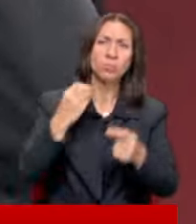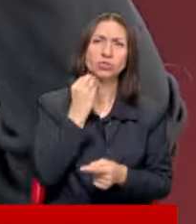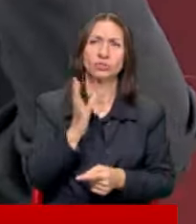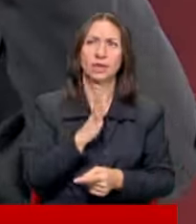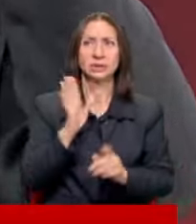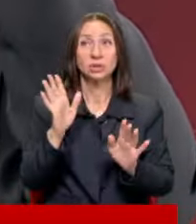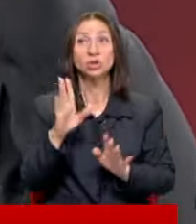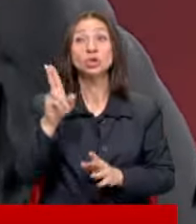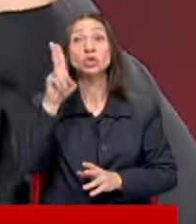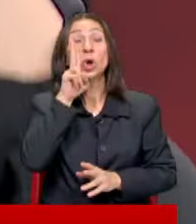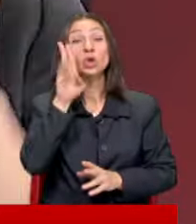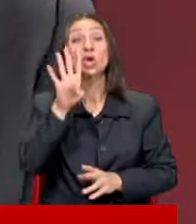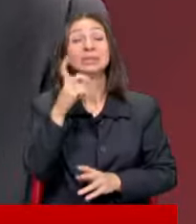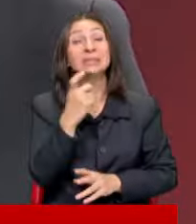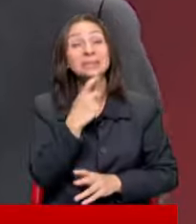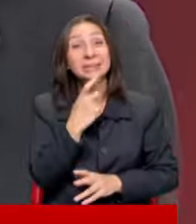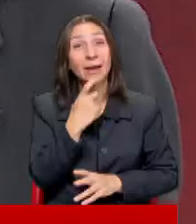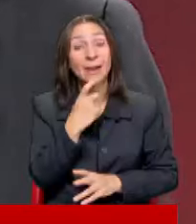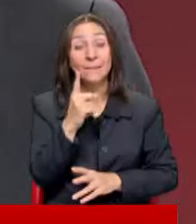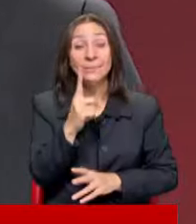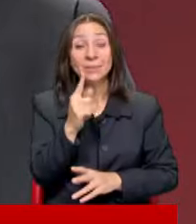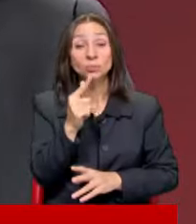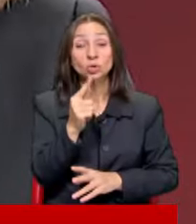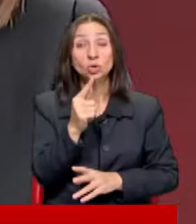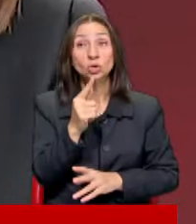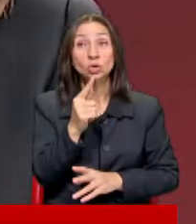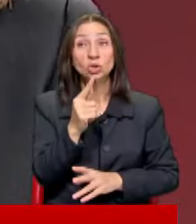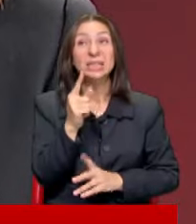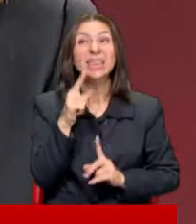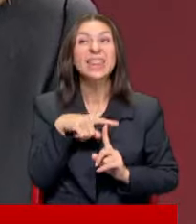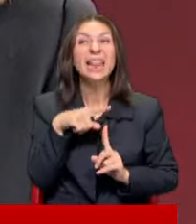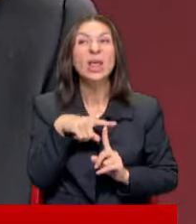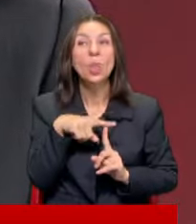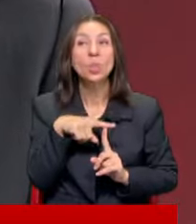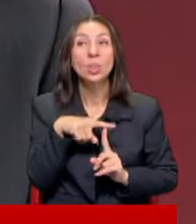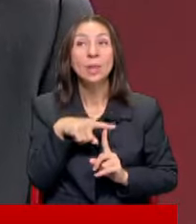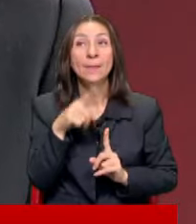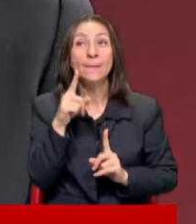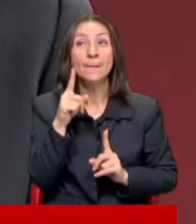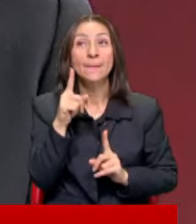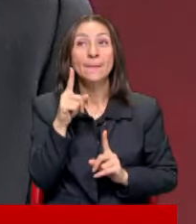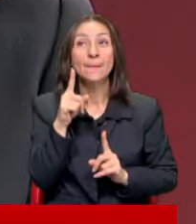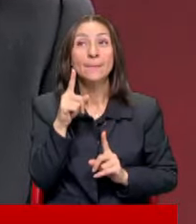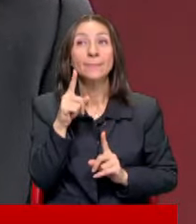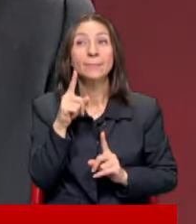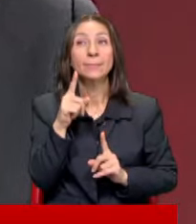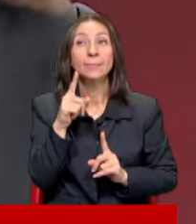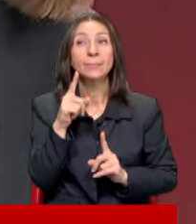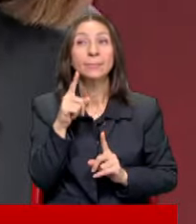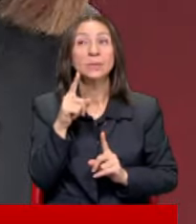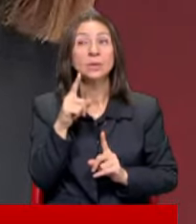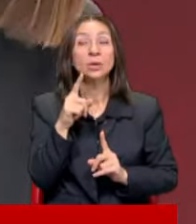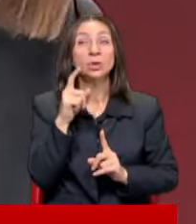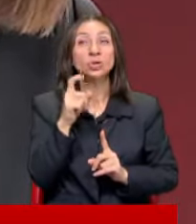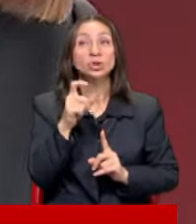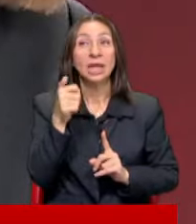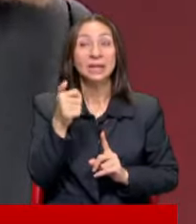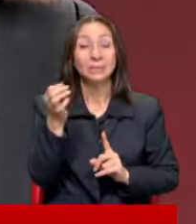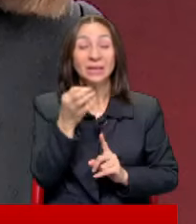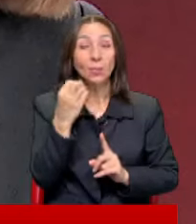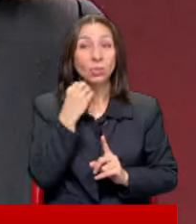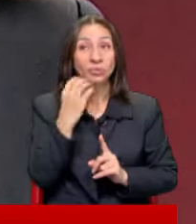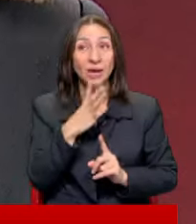var son 4 yılda 1,5 trilyon yani 1 Eee 96 milyar